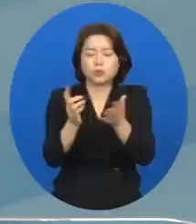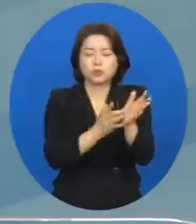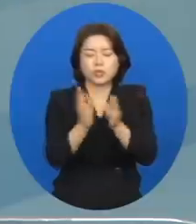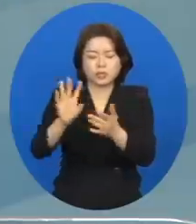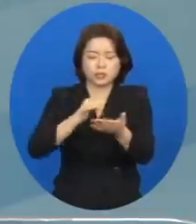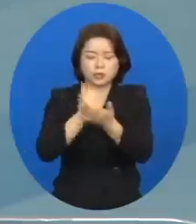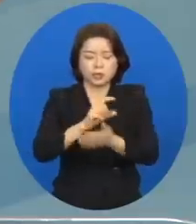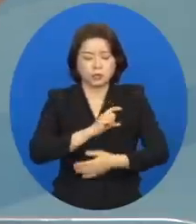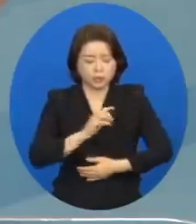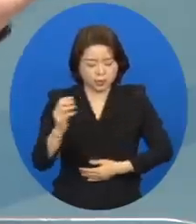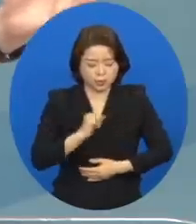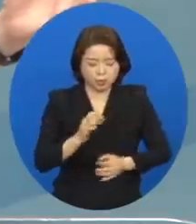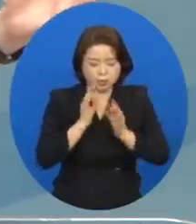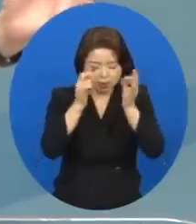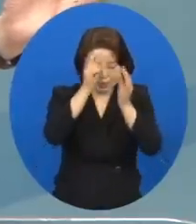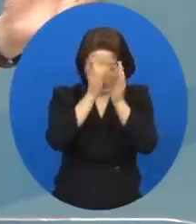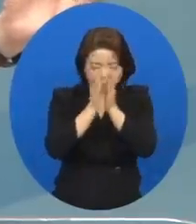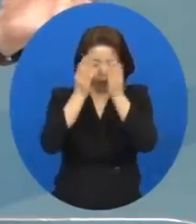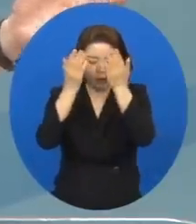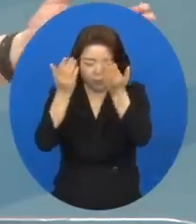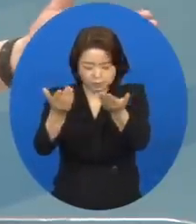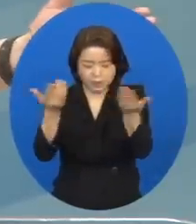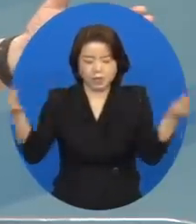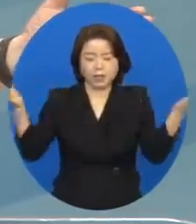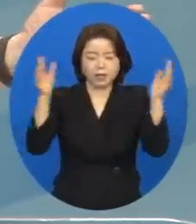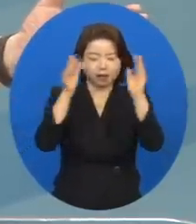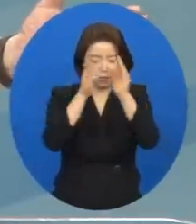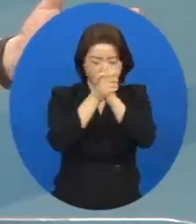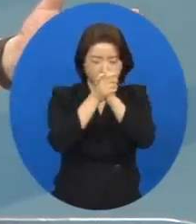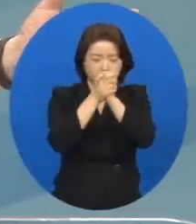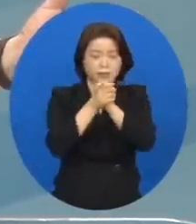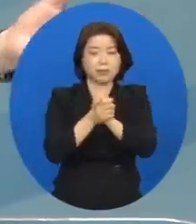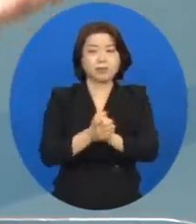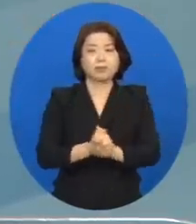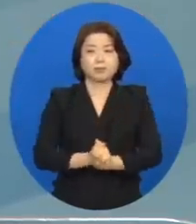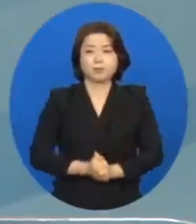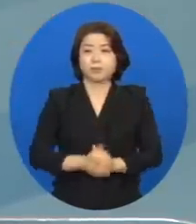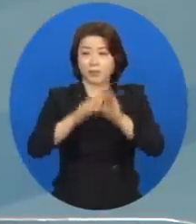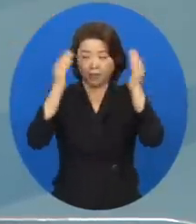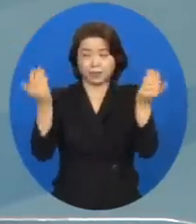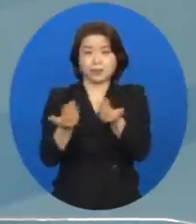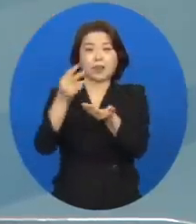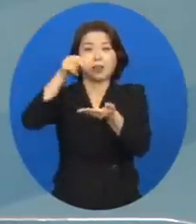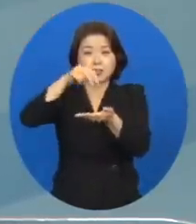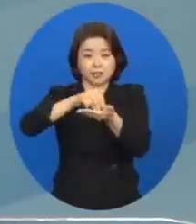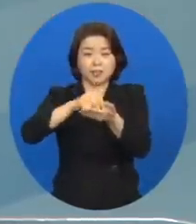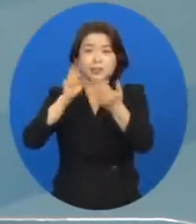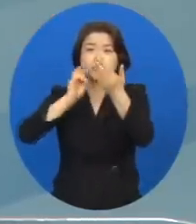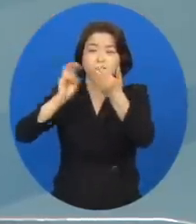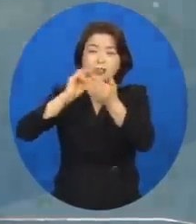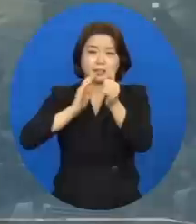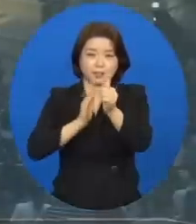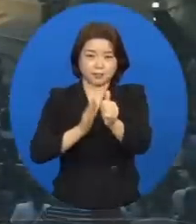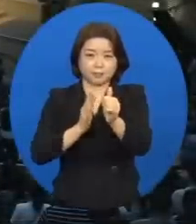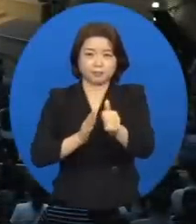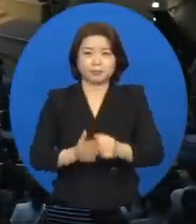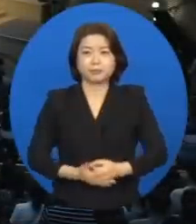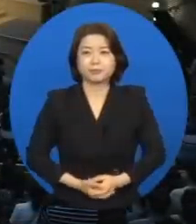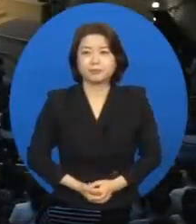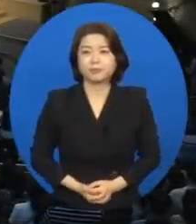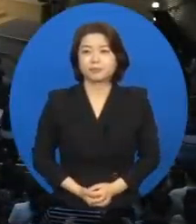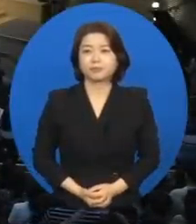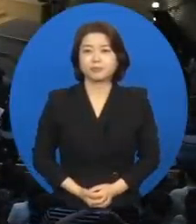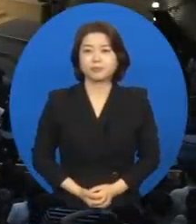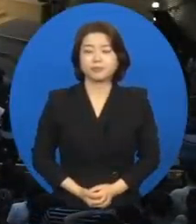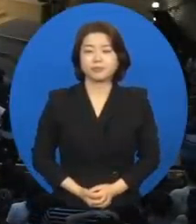그리스도 이름으로 간절히 기도합니다. 아멘. 우리 다 일어나셔서 찬양하겠습니다.